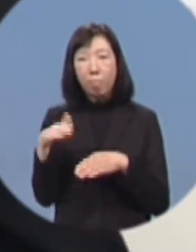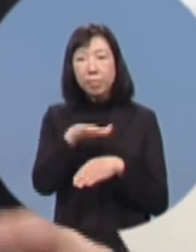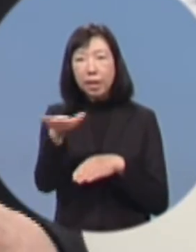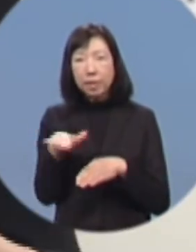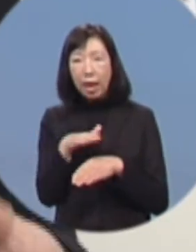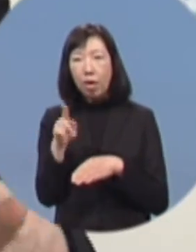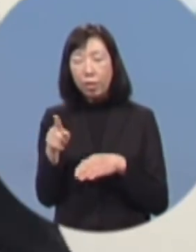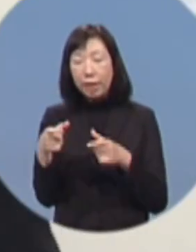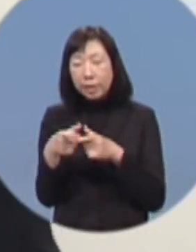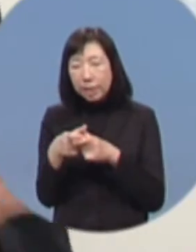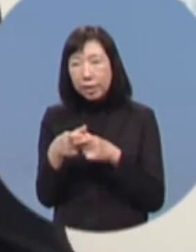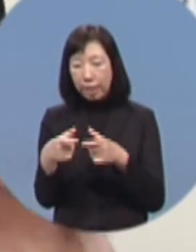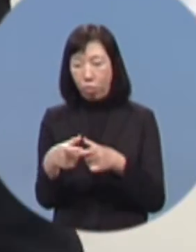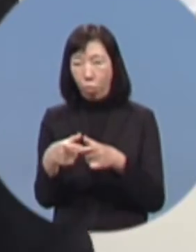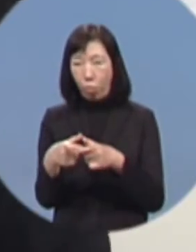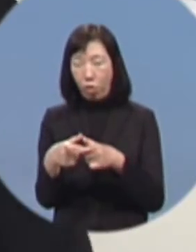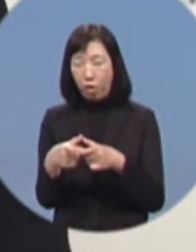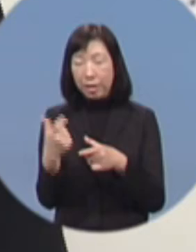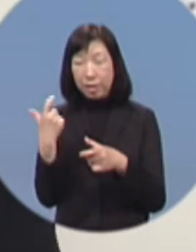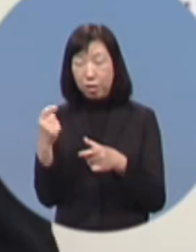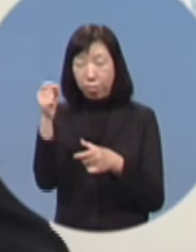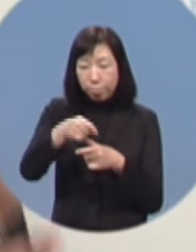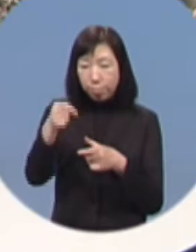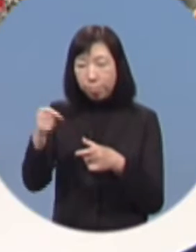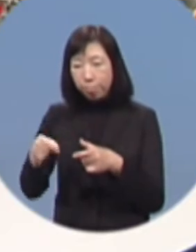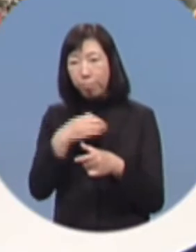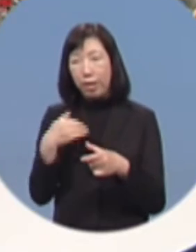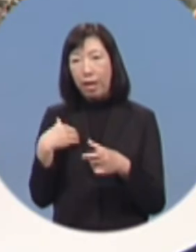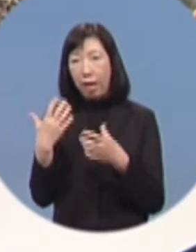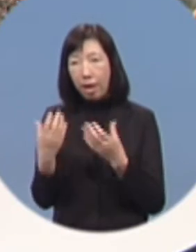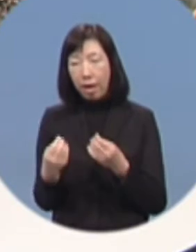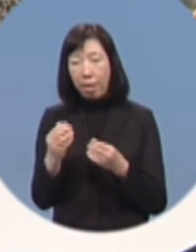さんこのちっちゃいお足のとこにちゃんと本数させたので、はい、